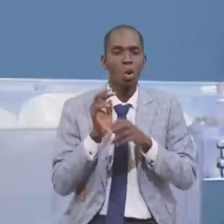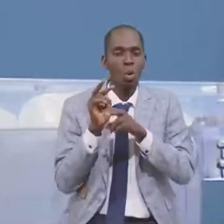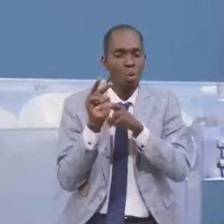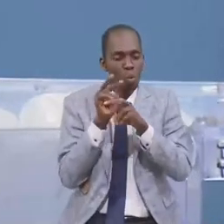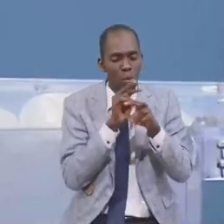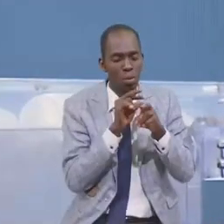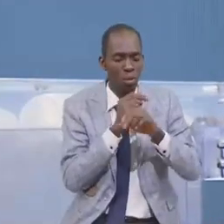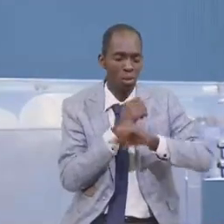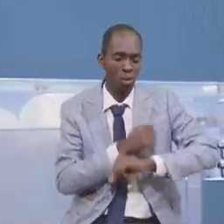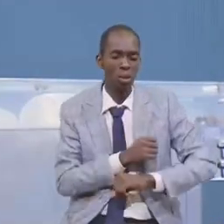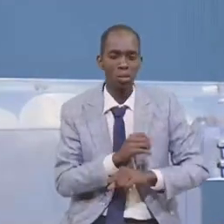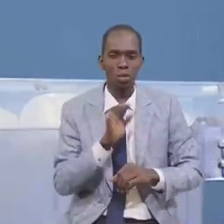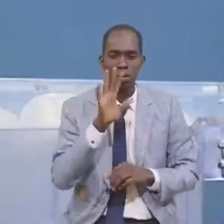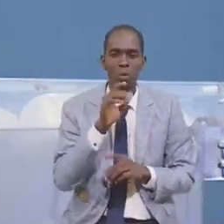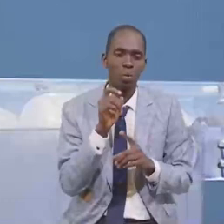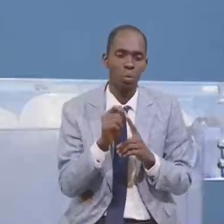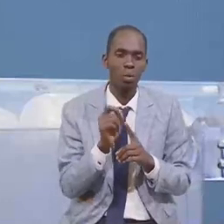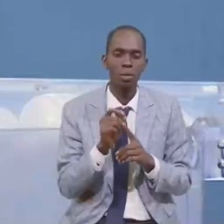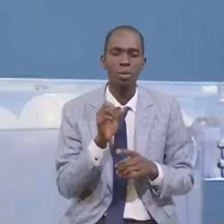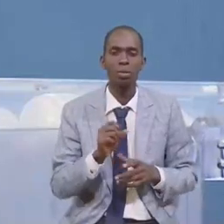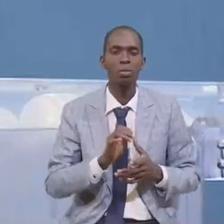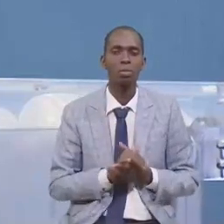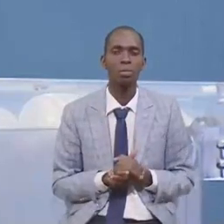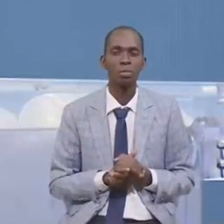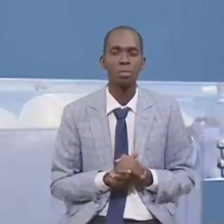Veille sur tes paroles.